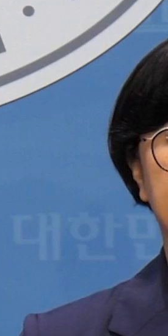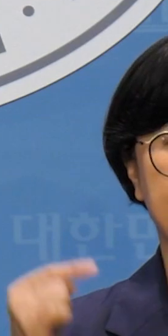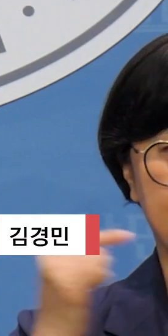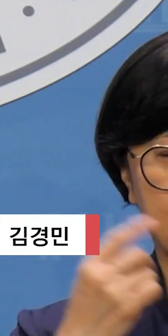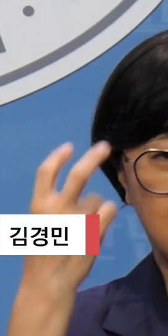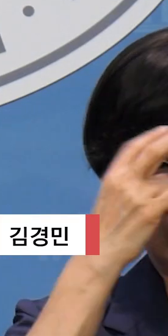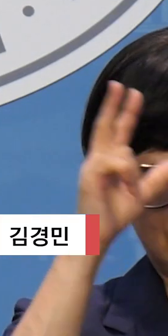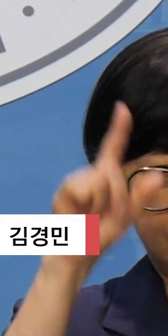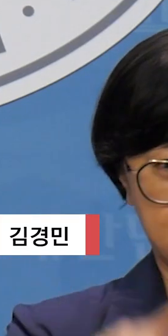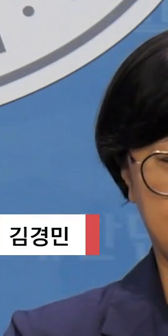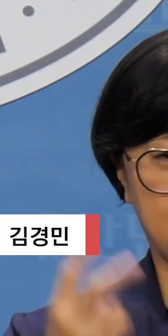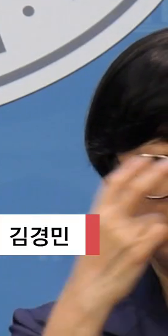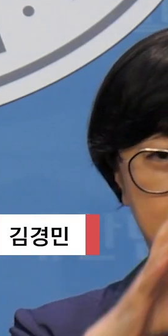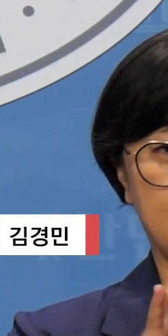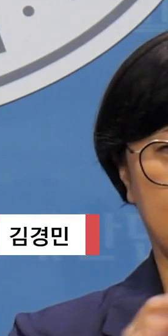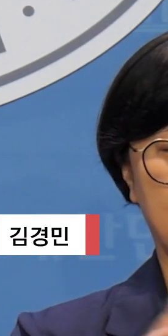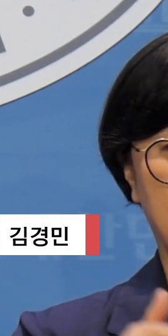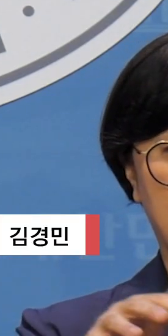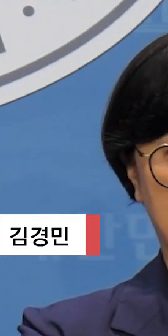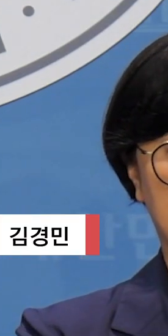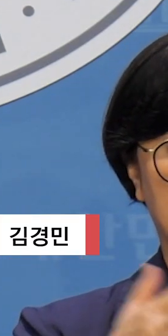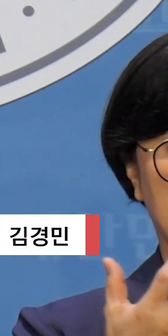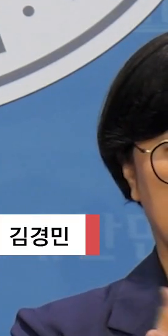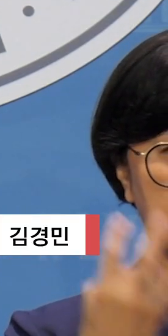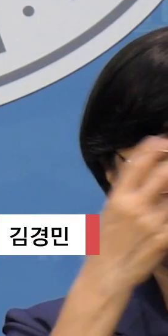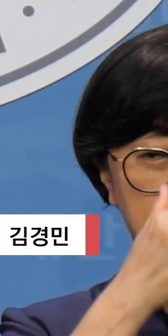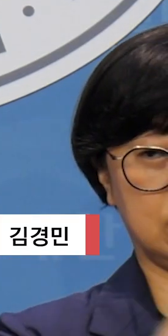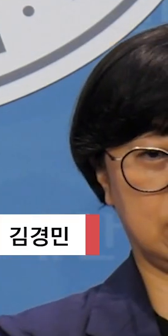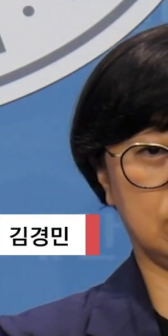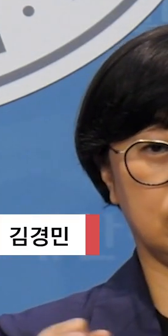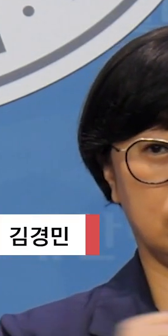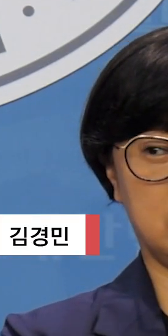철저한 검찰 조사를 통해 조직적 통계 조작 사건의